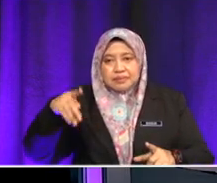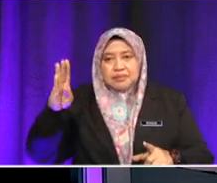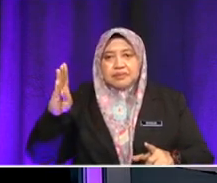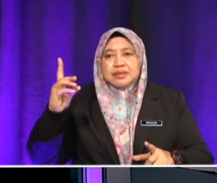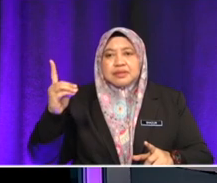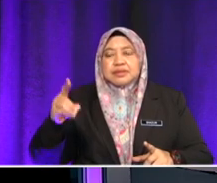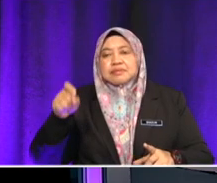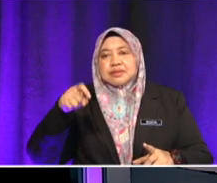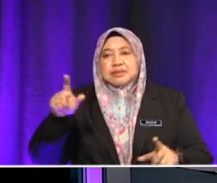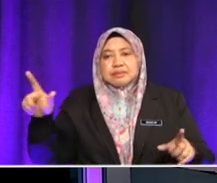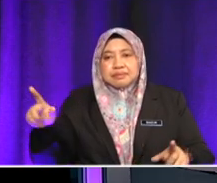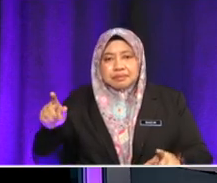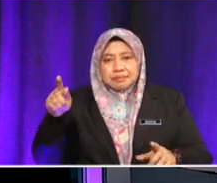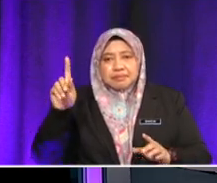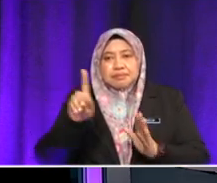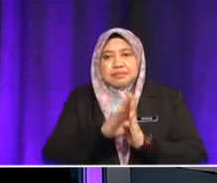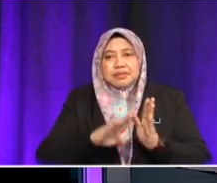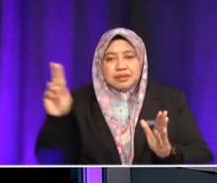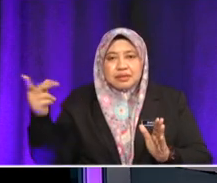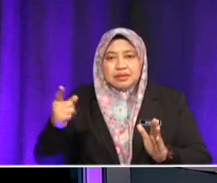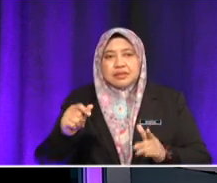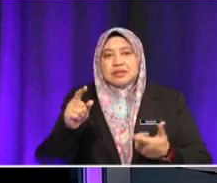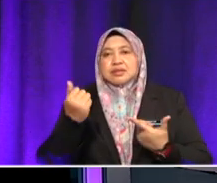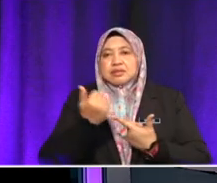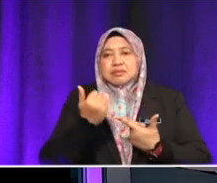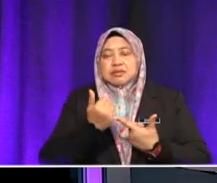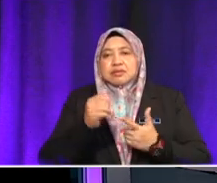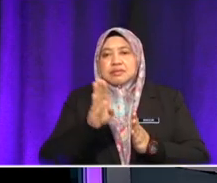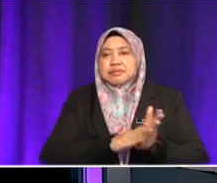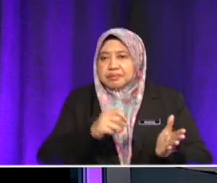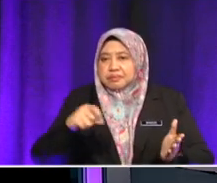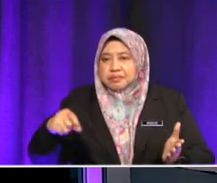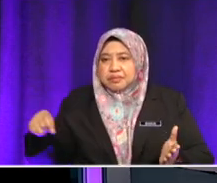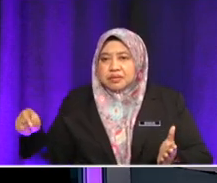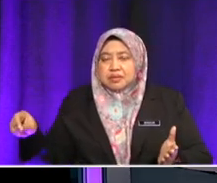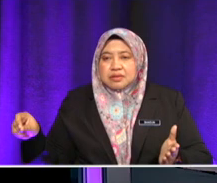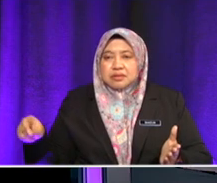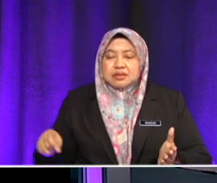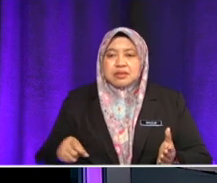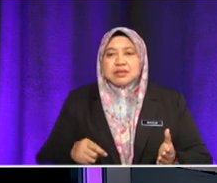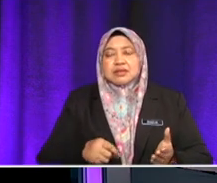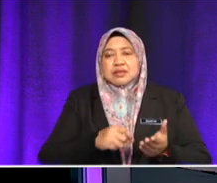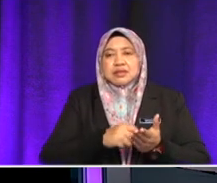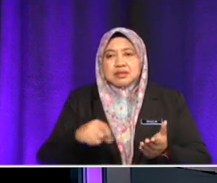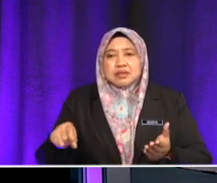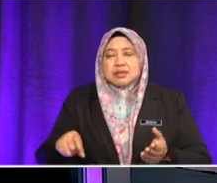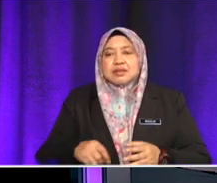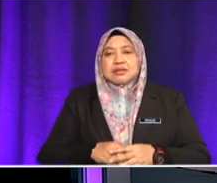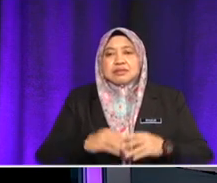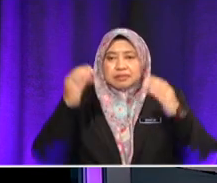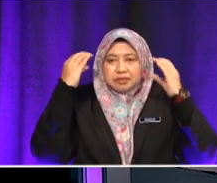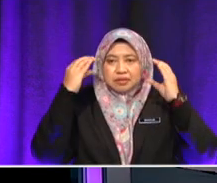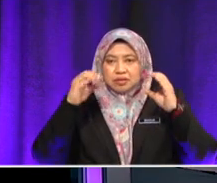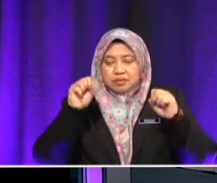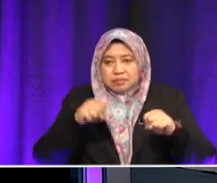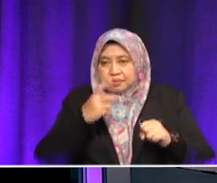kemudian kaidah bertulis ini ilah activity menyimak dan memeriksaan dalam penulisan murid jadi